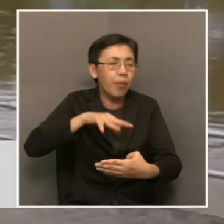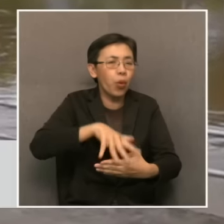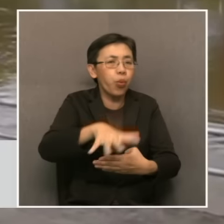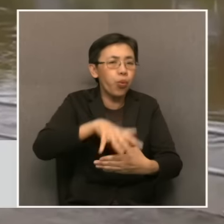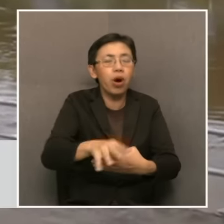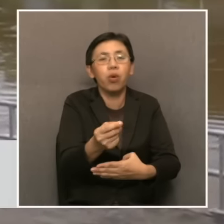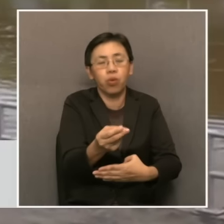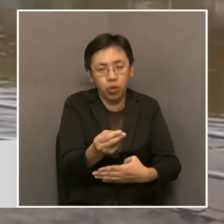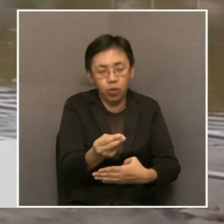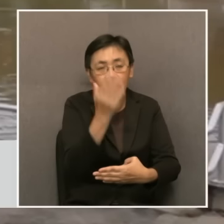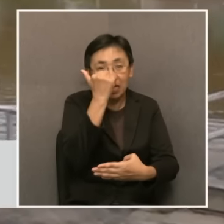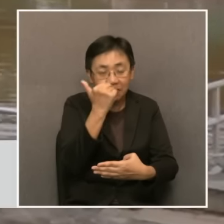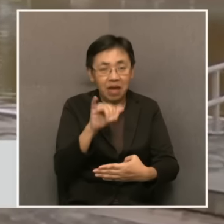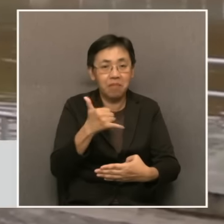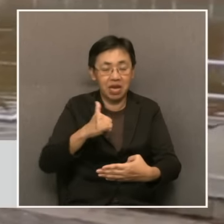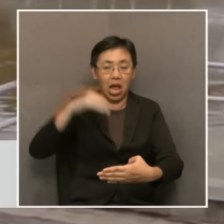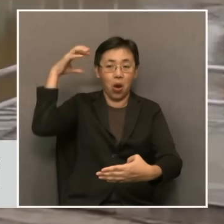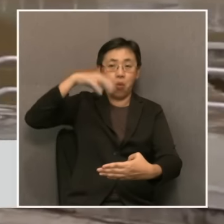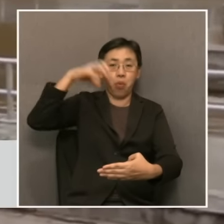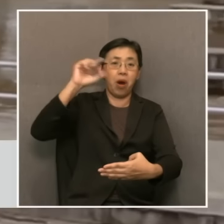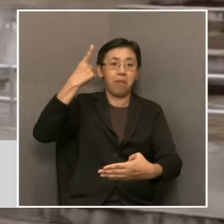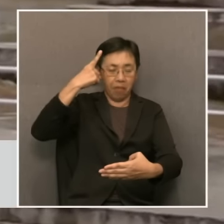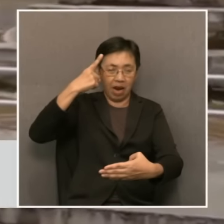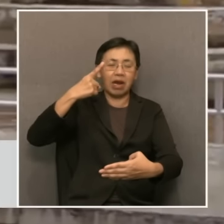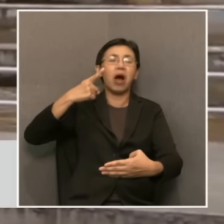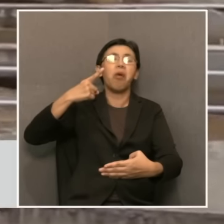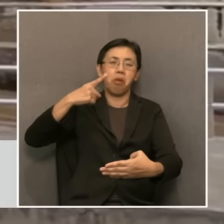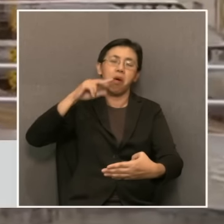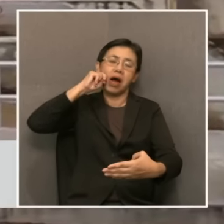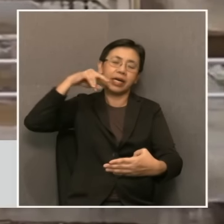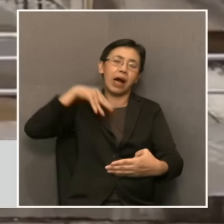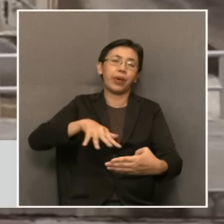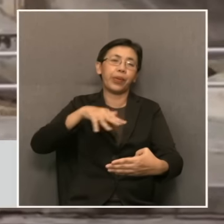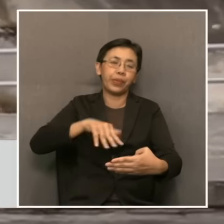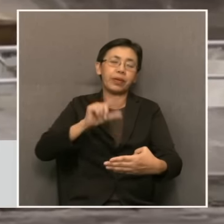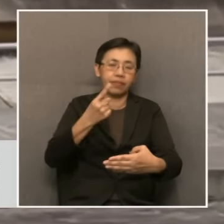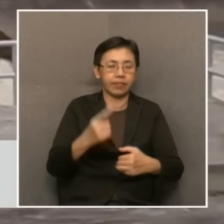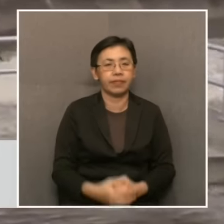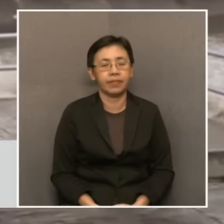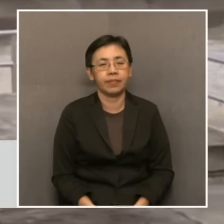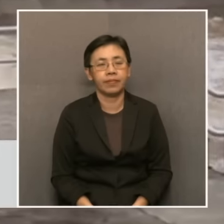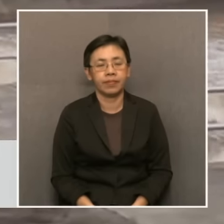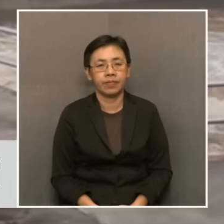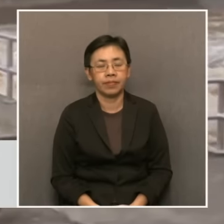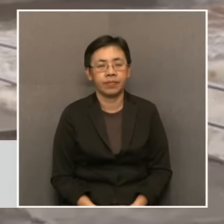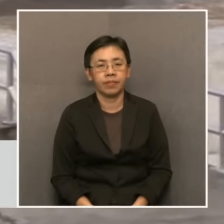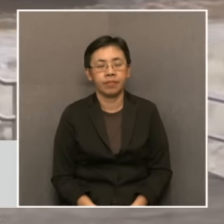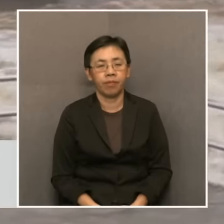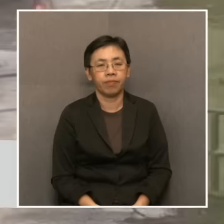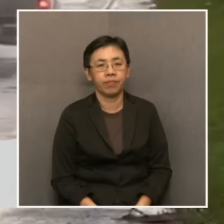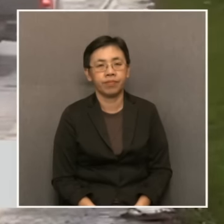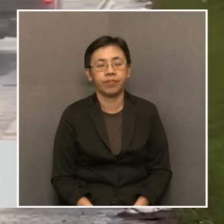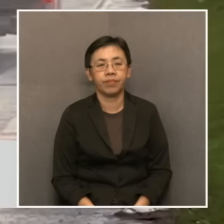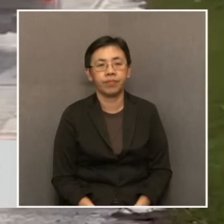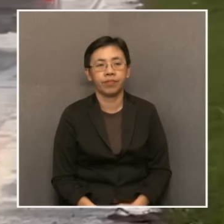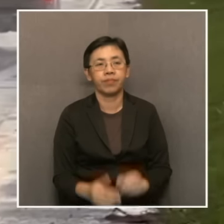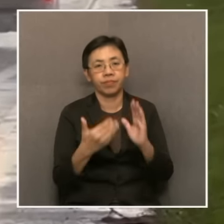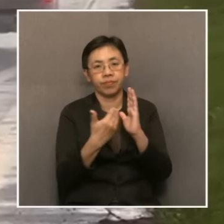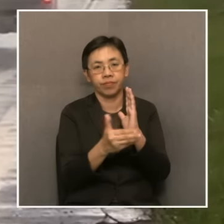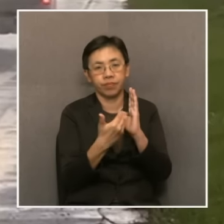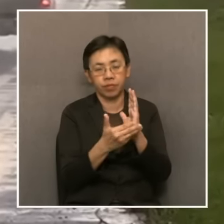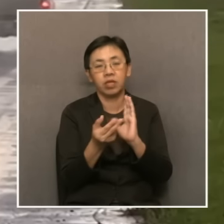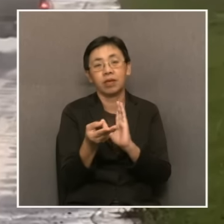ำออกเพื่อเตรียมพร้อมรับมือกับการเกิดฝนตกหนักอีกในช่วงเดือนนี้ค่ะ ส่วนที่ภาคตะวันออกเฉียงเหนือในจังหวัดหน